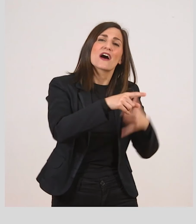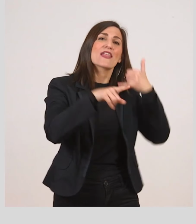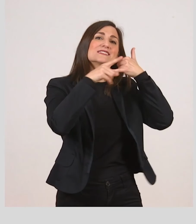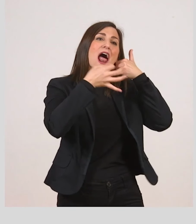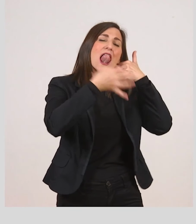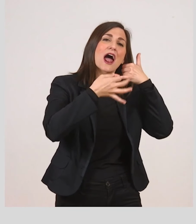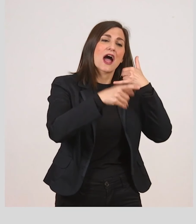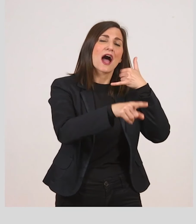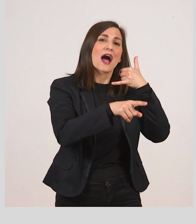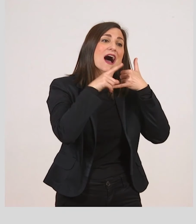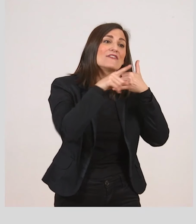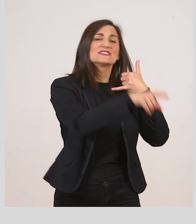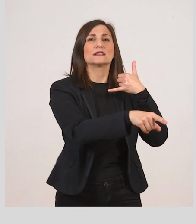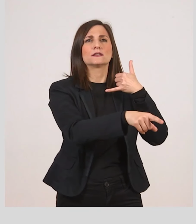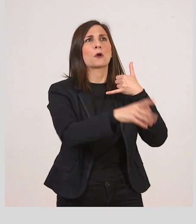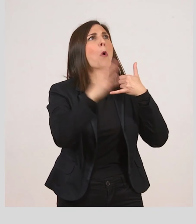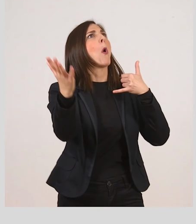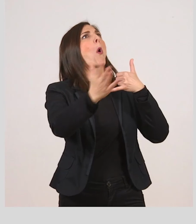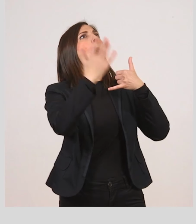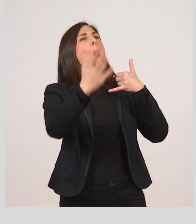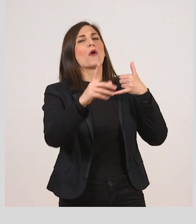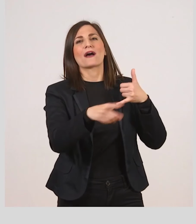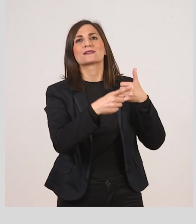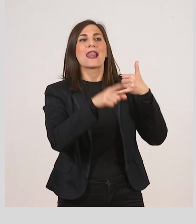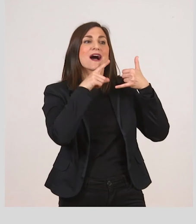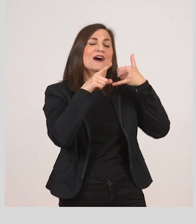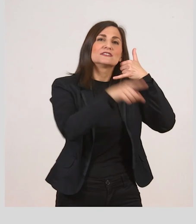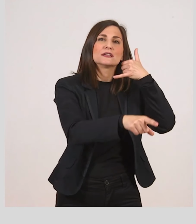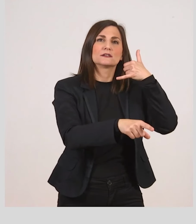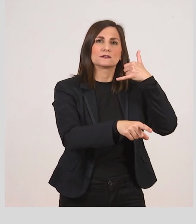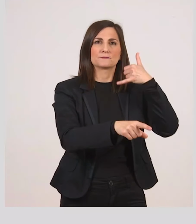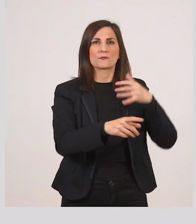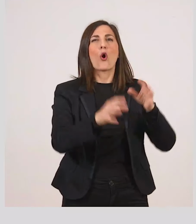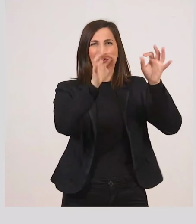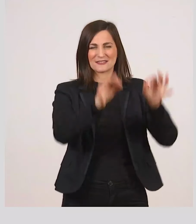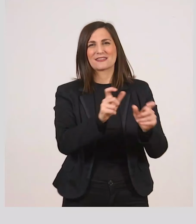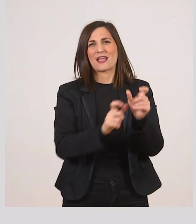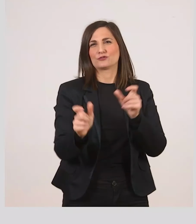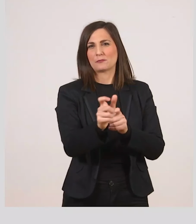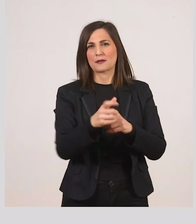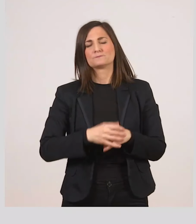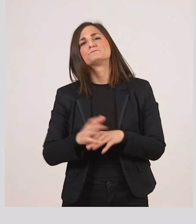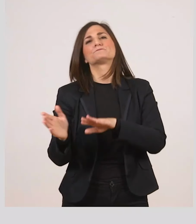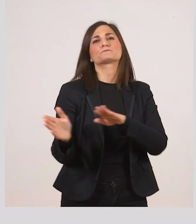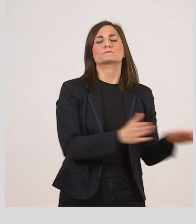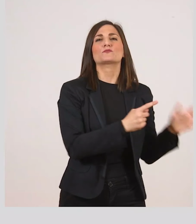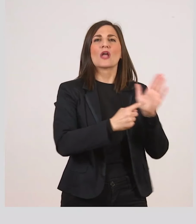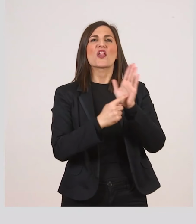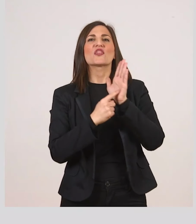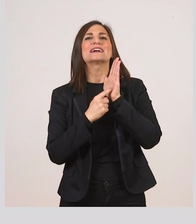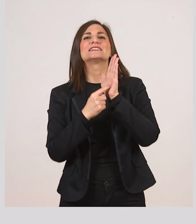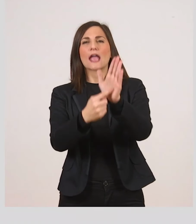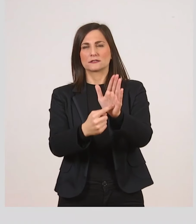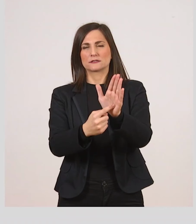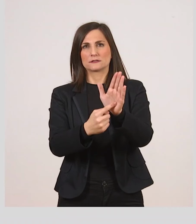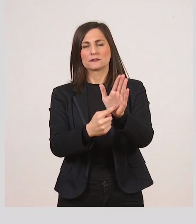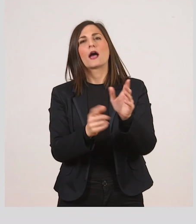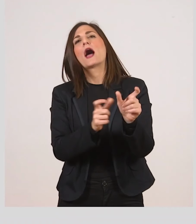Έτσι δεν θέλω μια οποιαδήποτε δασκάλα, αν πάρω τηλέφωνο στο σχολείο, λέμε τώρα. Συνεχίζουμε. Δεικτικές αντωνυμίες.